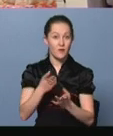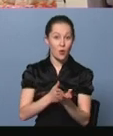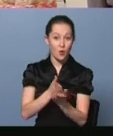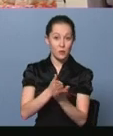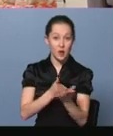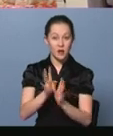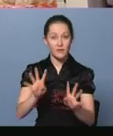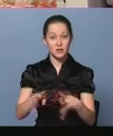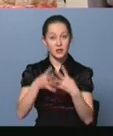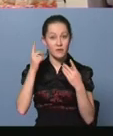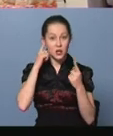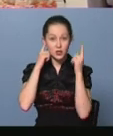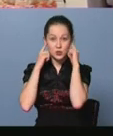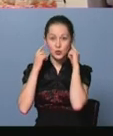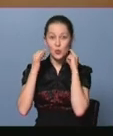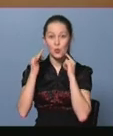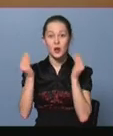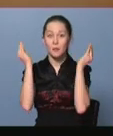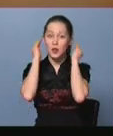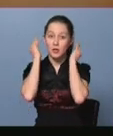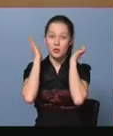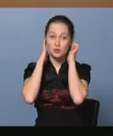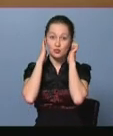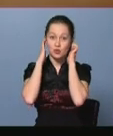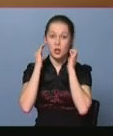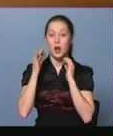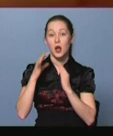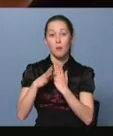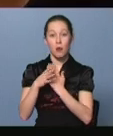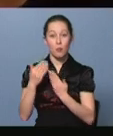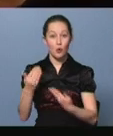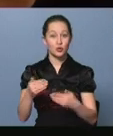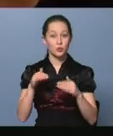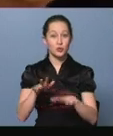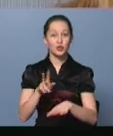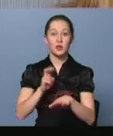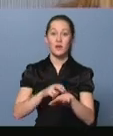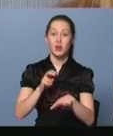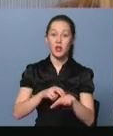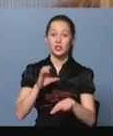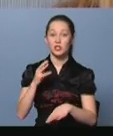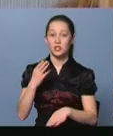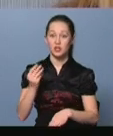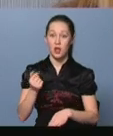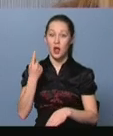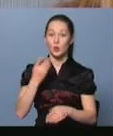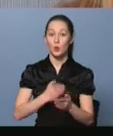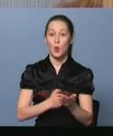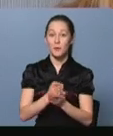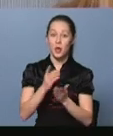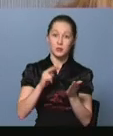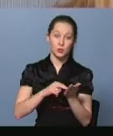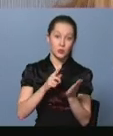по восстановлению слуха и имплантации ушей. Помочь Арсению согласились медики из США. Одну операцию